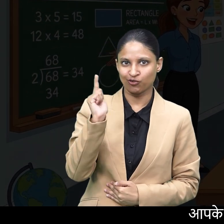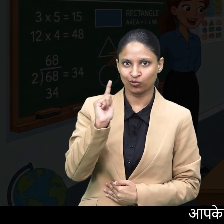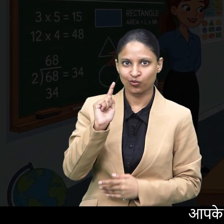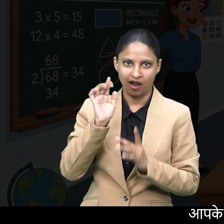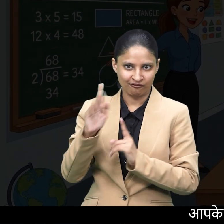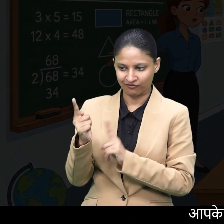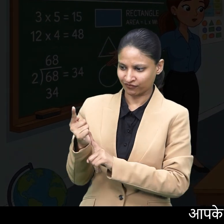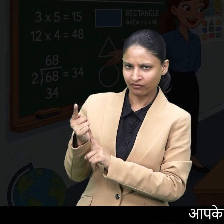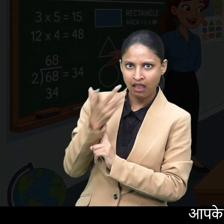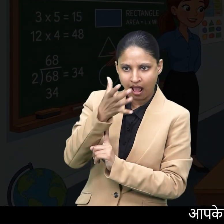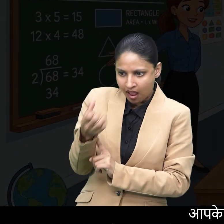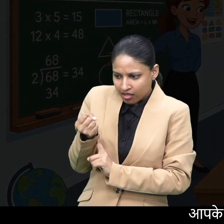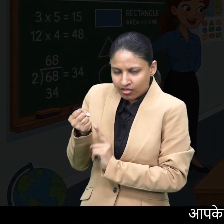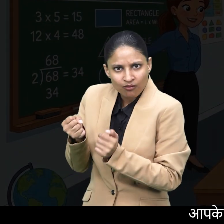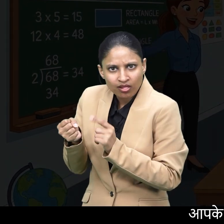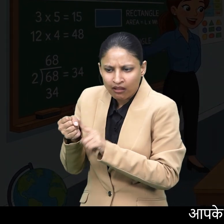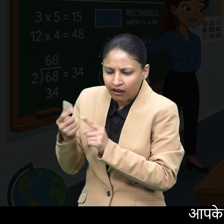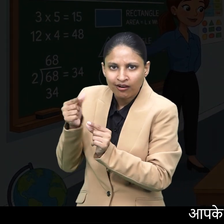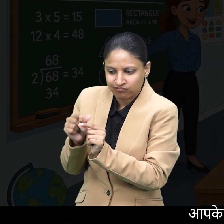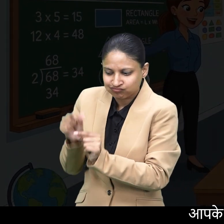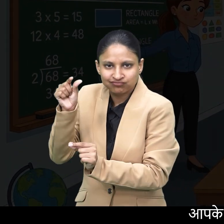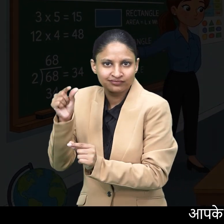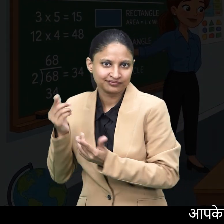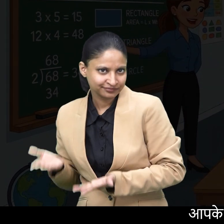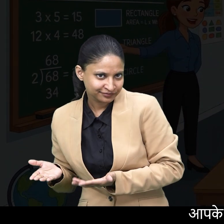आपके हाथ में चौक एक बेलन है।